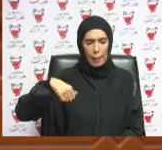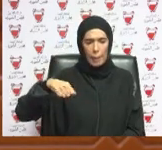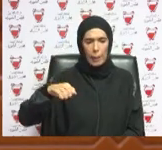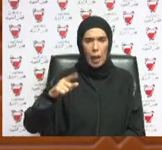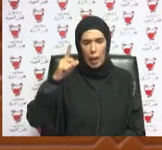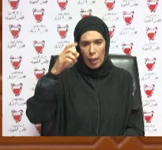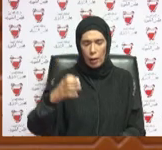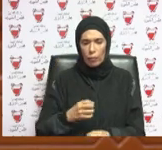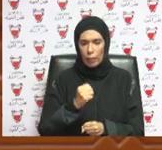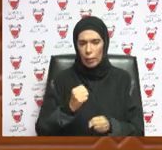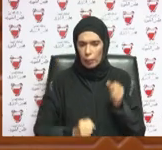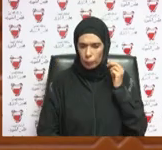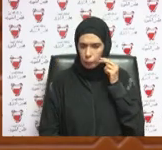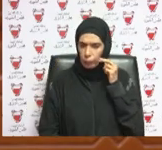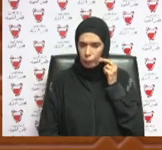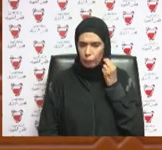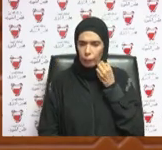حفظه الله.